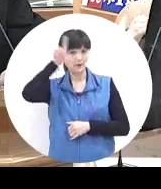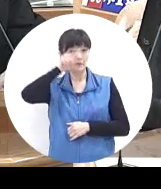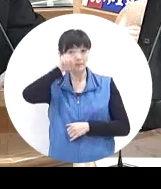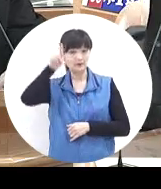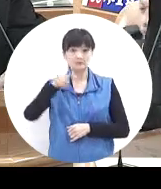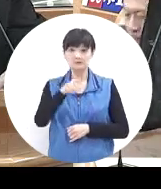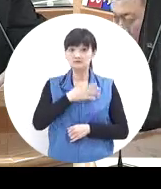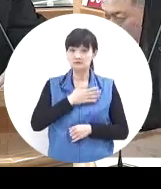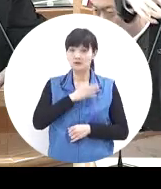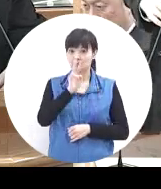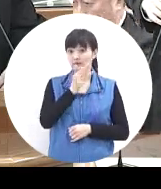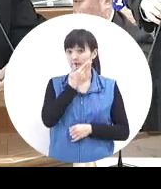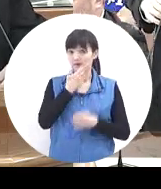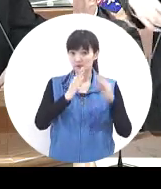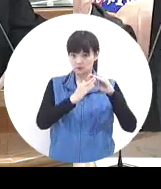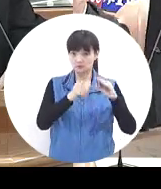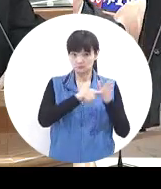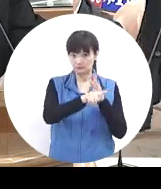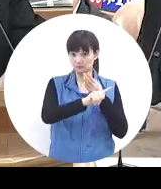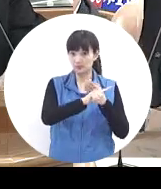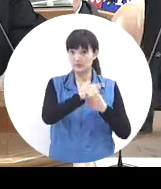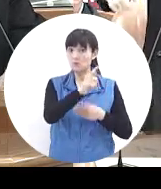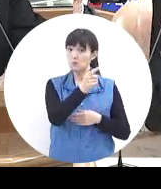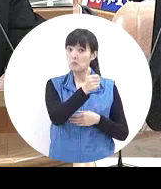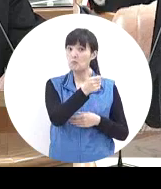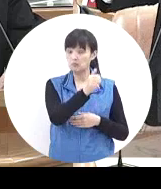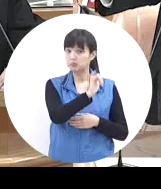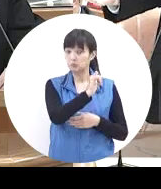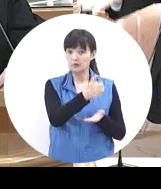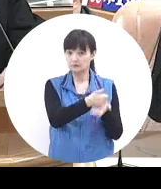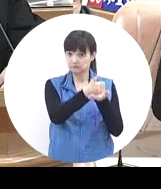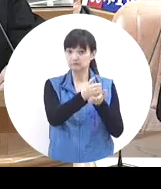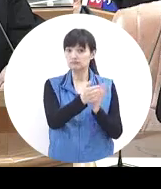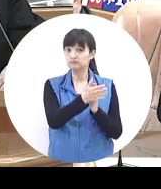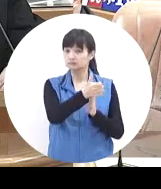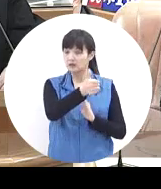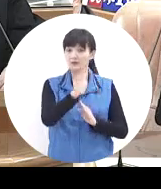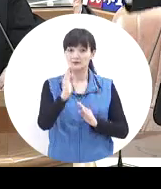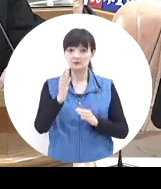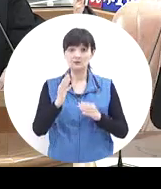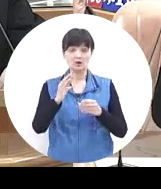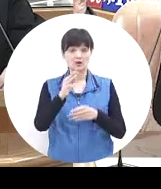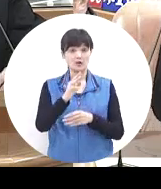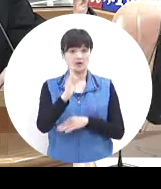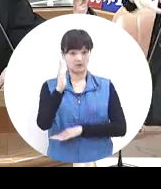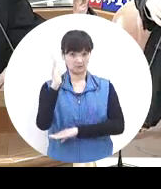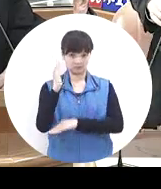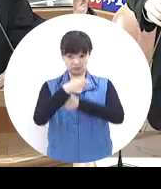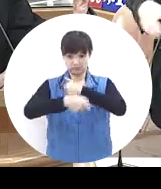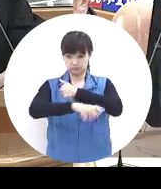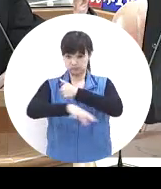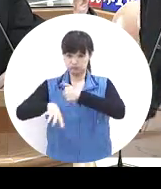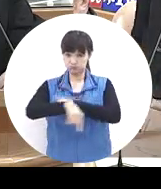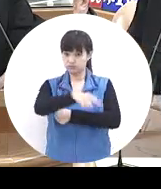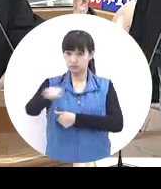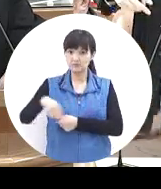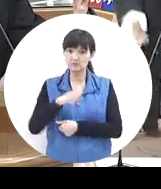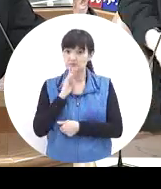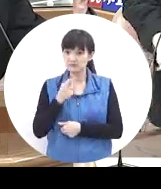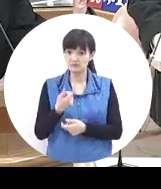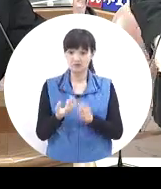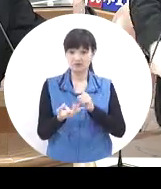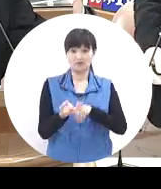长有伊的专业，其实我是肯定的。 谢谢。 但是我说哦，整个市府哦，缺钱缺到慌了啦。不要讲